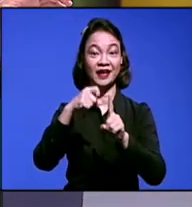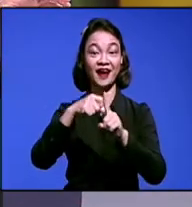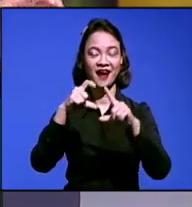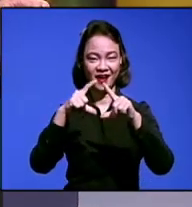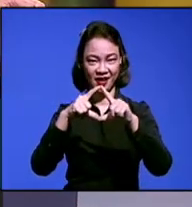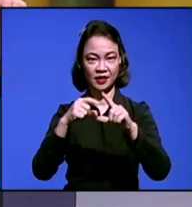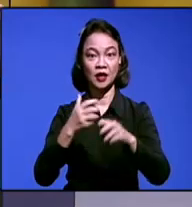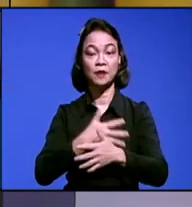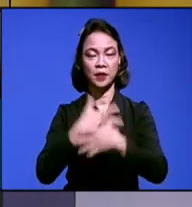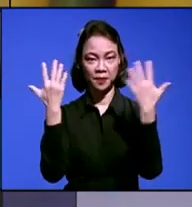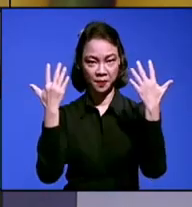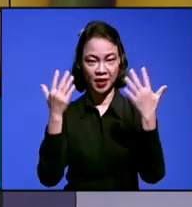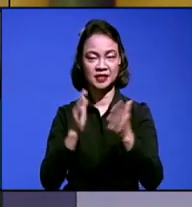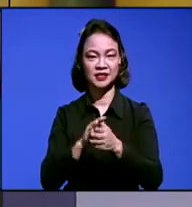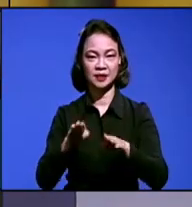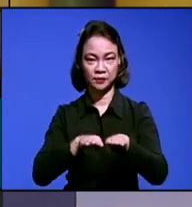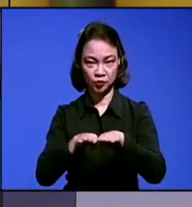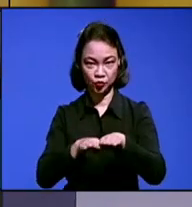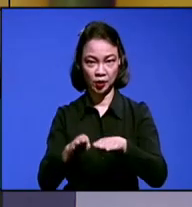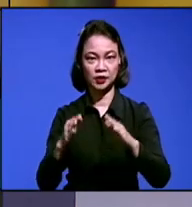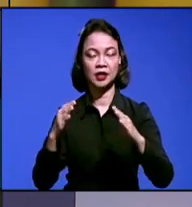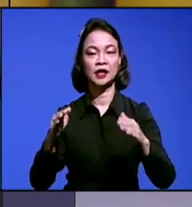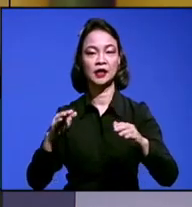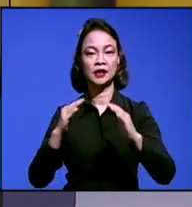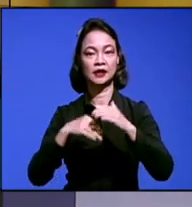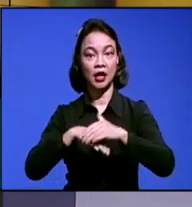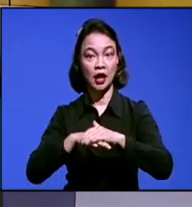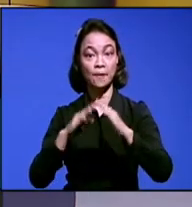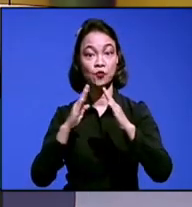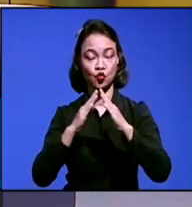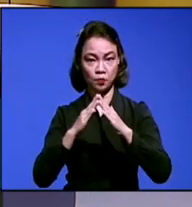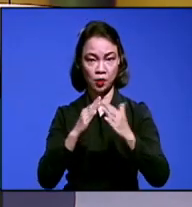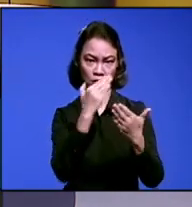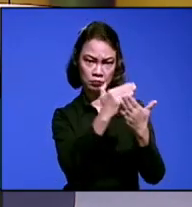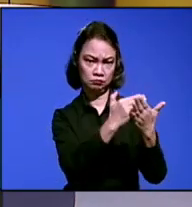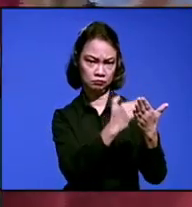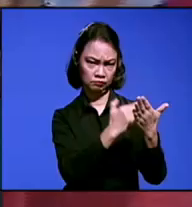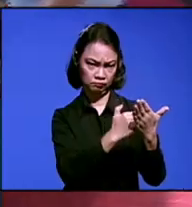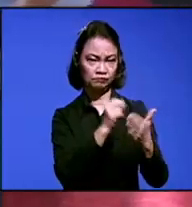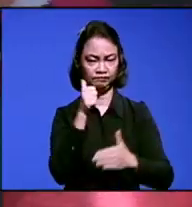yang bebas menjalani asimilasi di rumah dan dinyatakan memenuhi kriteria pembebasan bersyarat.